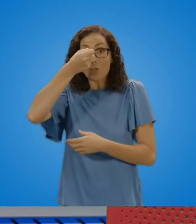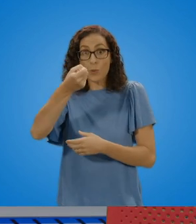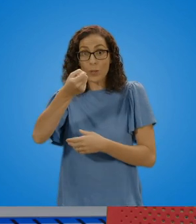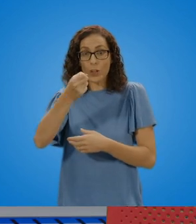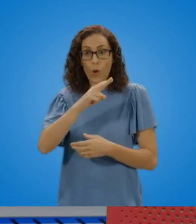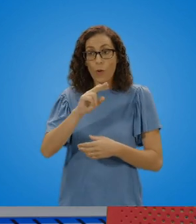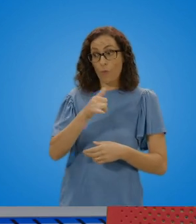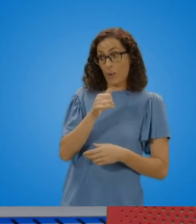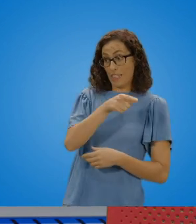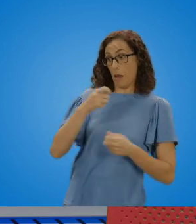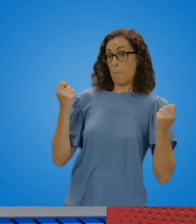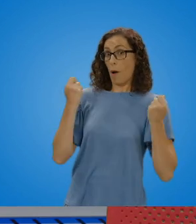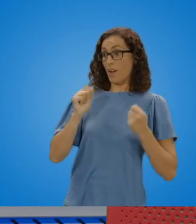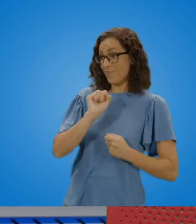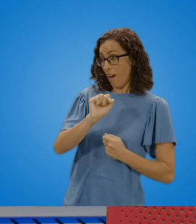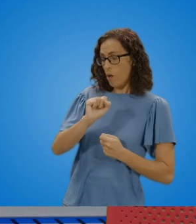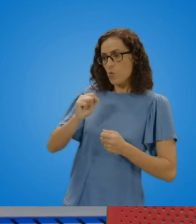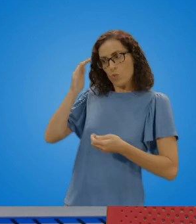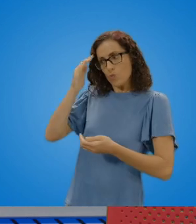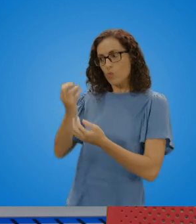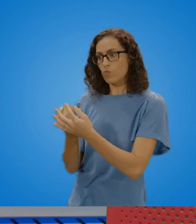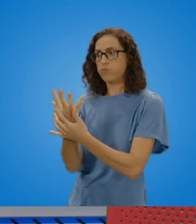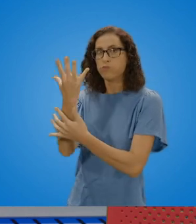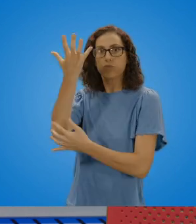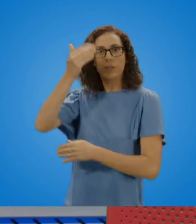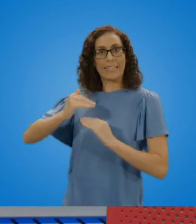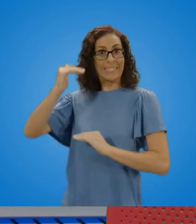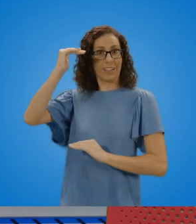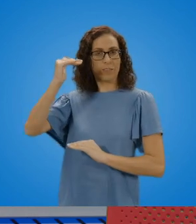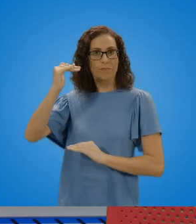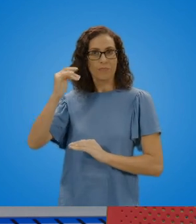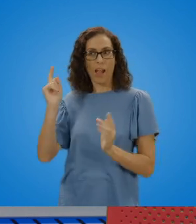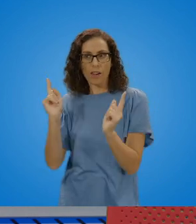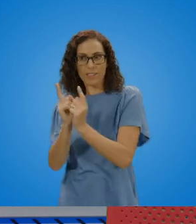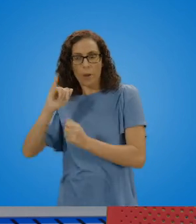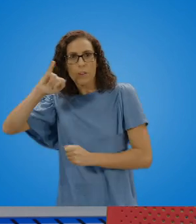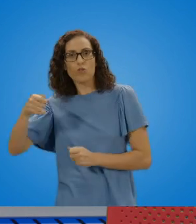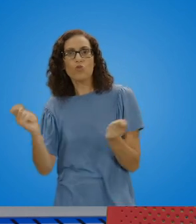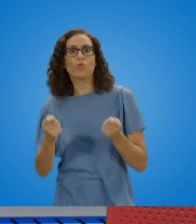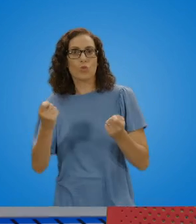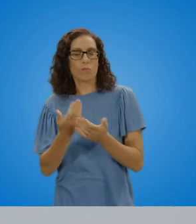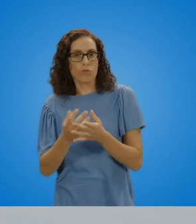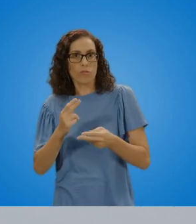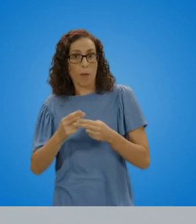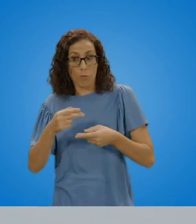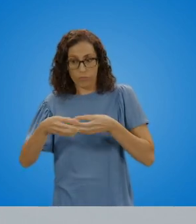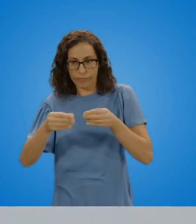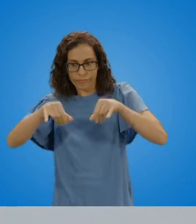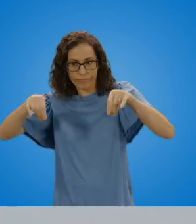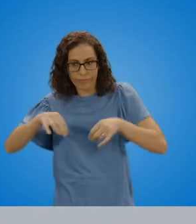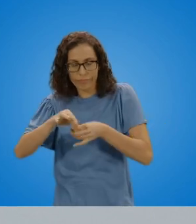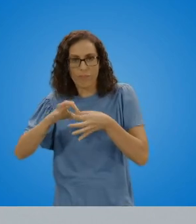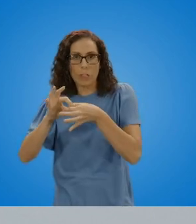il-fjuri u bil-poteri tagħha jaf tkun tista' tkabbara wkoll. Idea tajba. Naħseb aħjar imur ngħid il-ġustus. Forsi nsibu